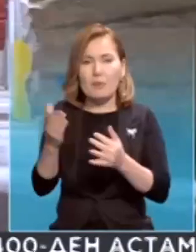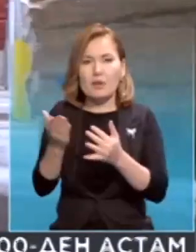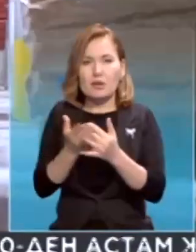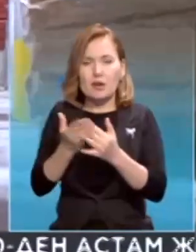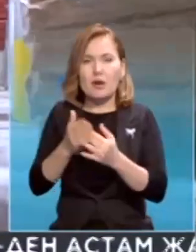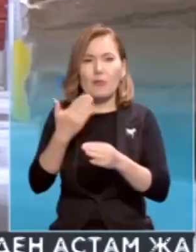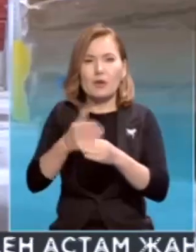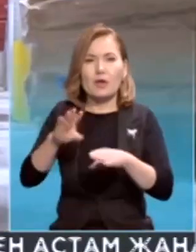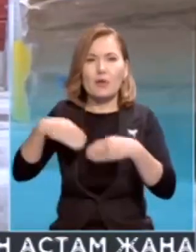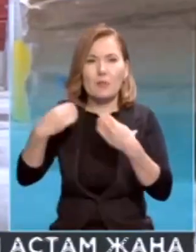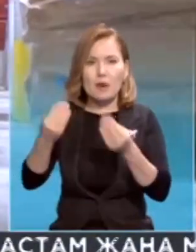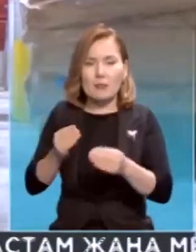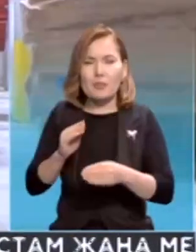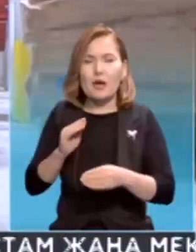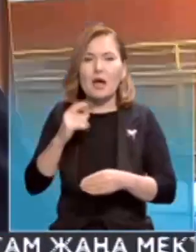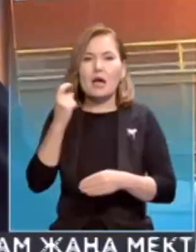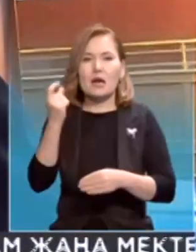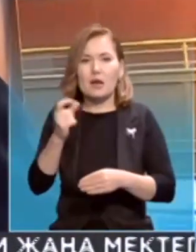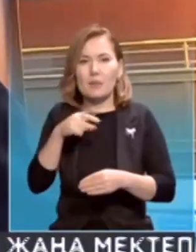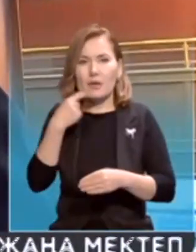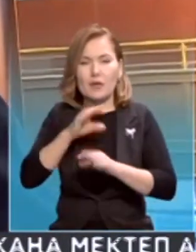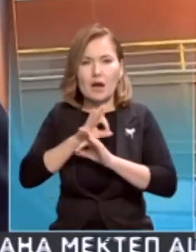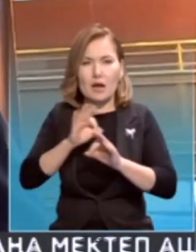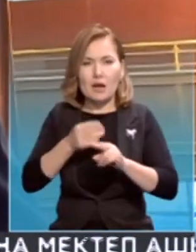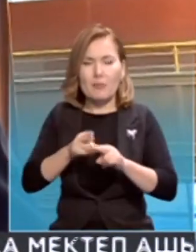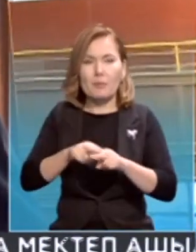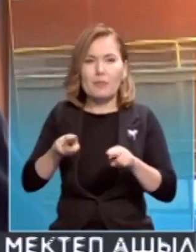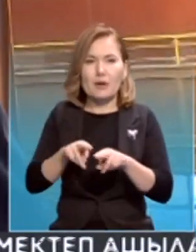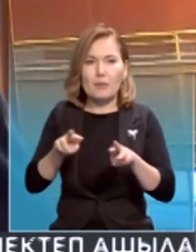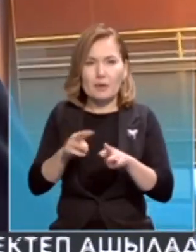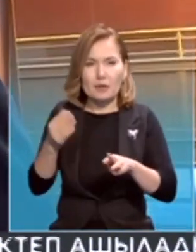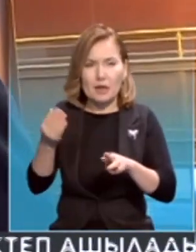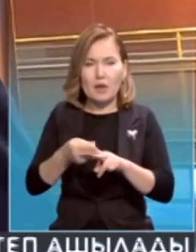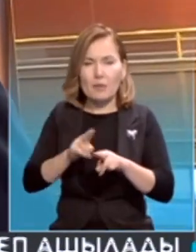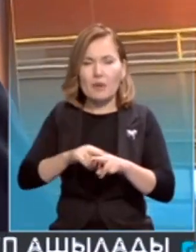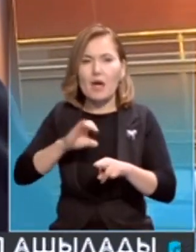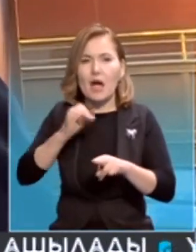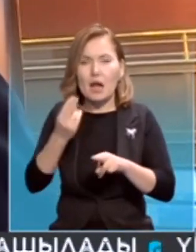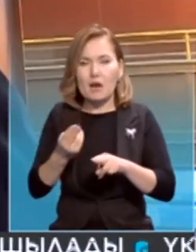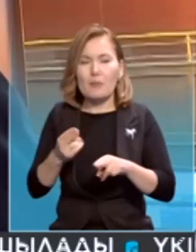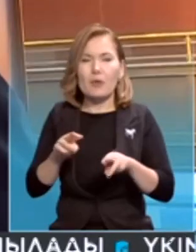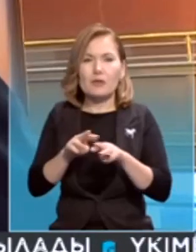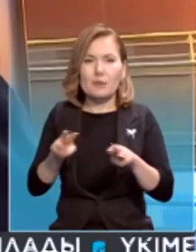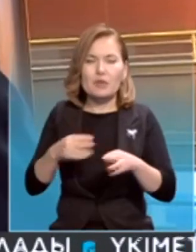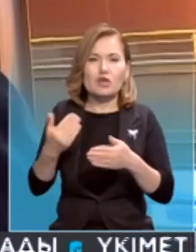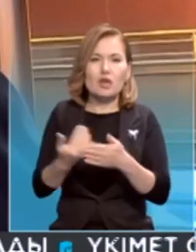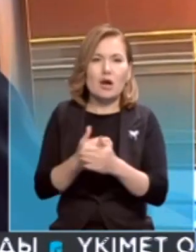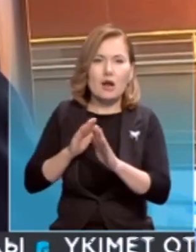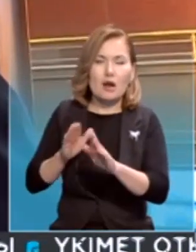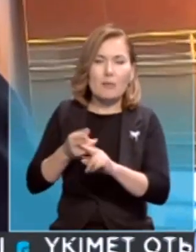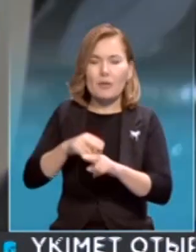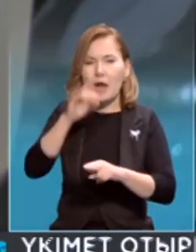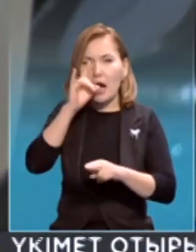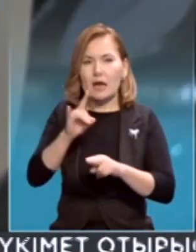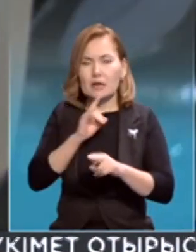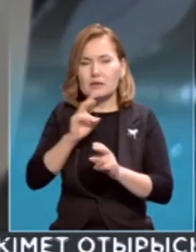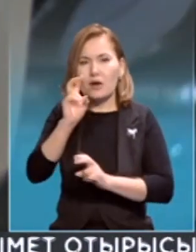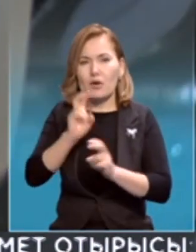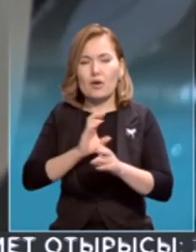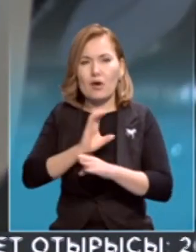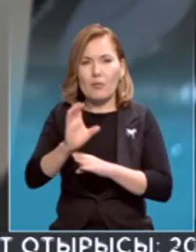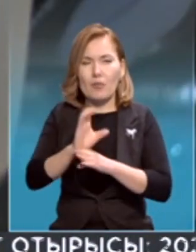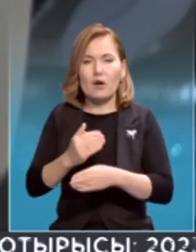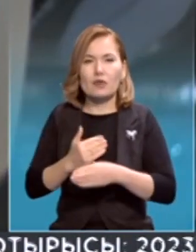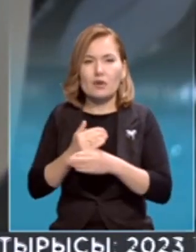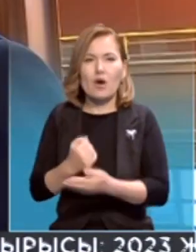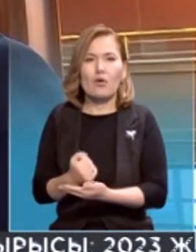жеңілдетілген несие беруді экономистер жиі айтып жүр. Ал премьер-министрдің әлеуметтік мәселелер жөніндегі жаңа орынбасары елдегі өндіріске шынайы қолдау